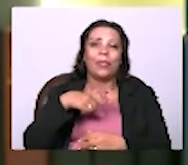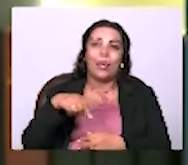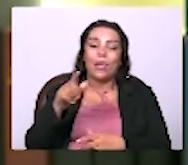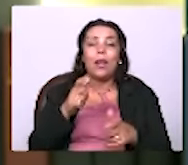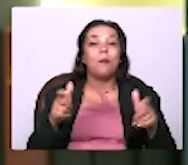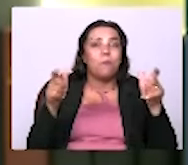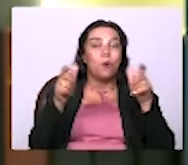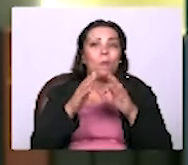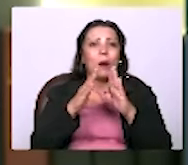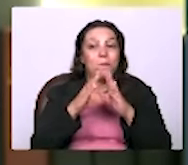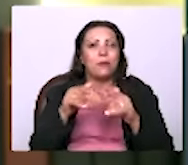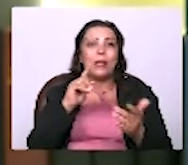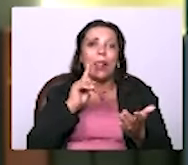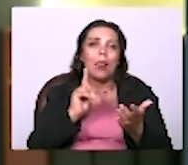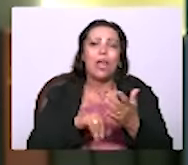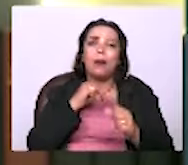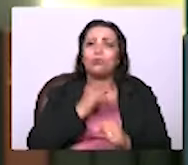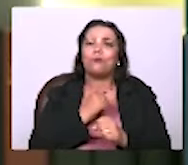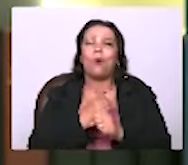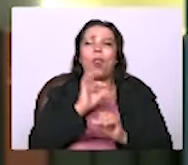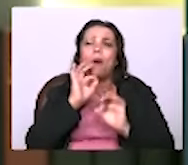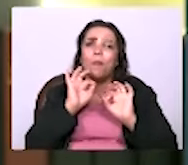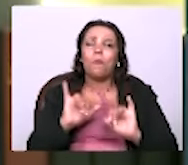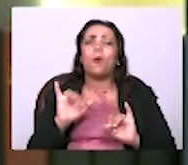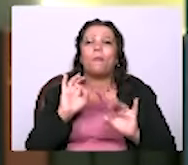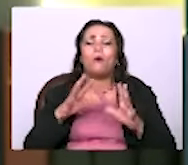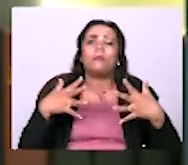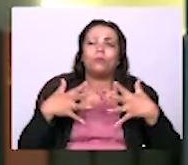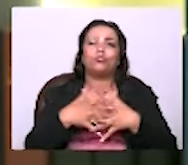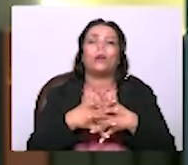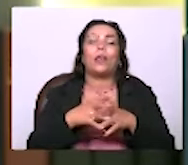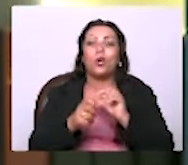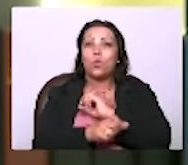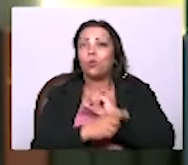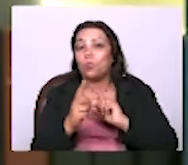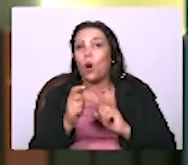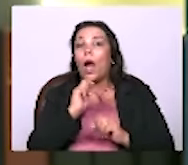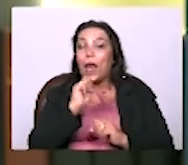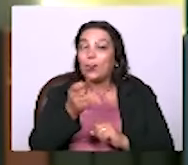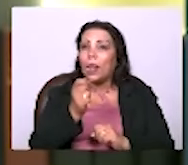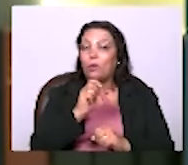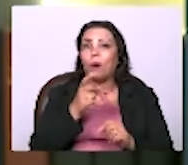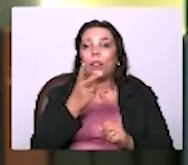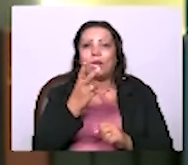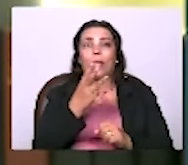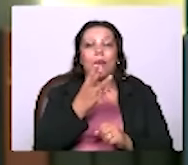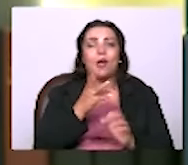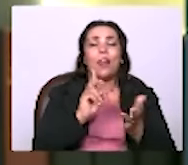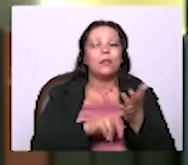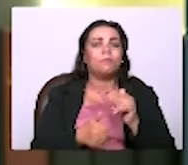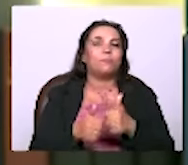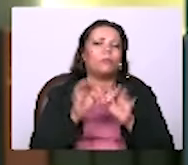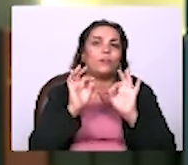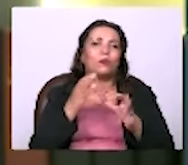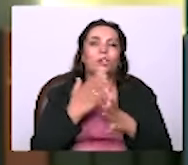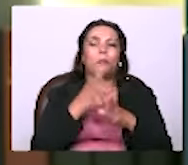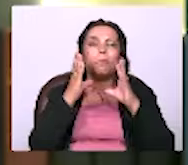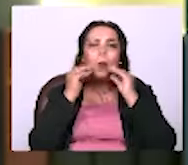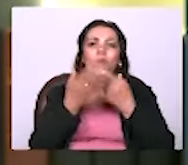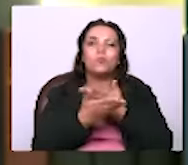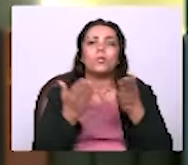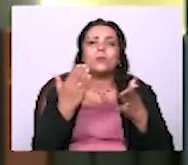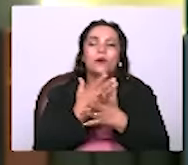المجتمع المدني هو مجال مهم جدا للمشاركه ما بيعديش اسبوع الا بيبقى فيه ندوه واثنين وثلاثه وده شيء كويس جدا لان ده ده